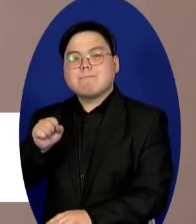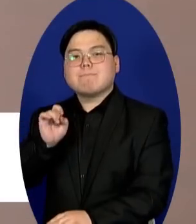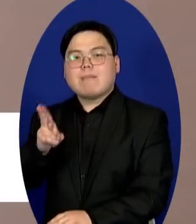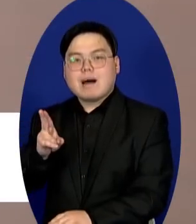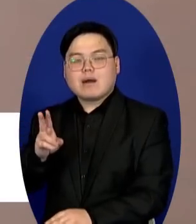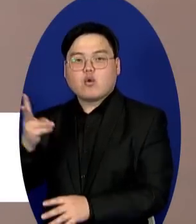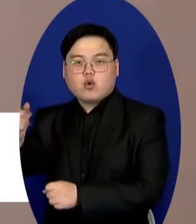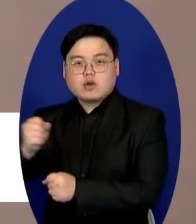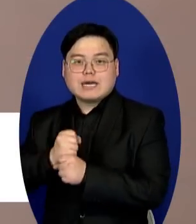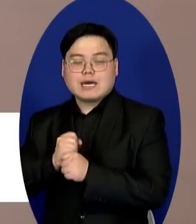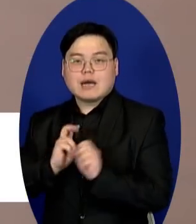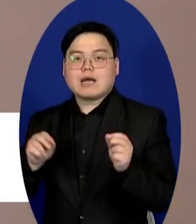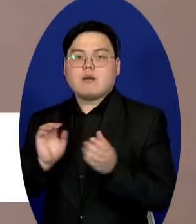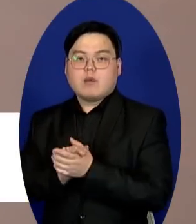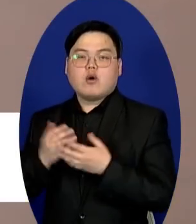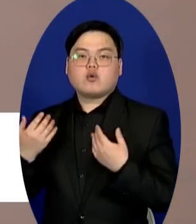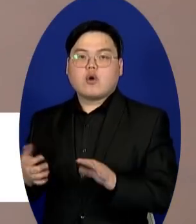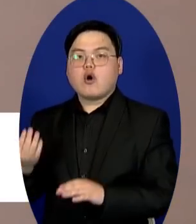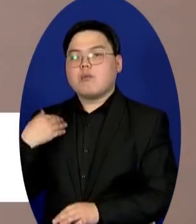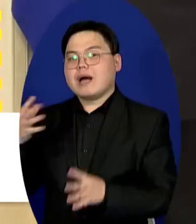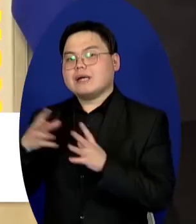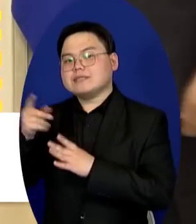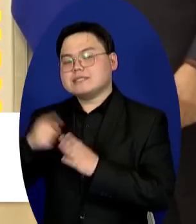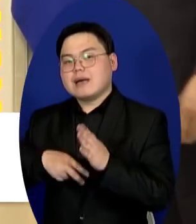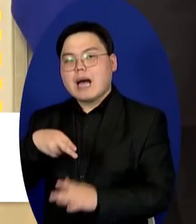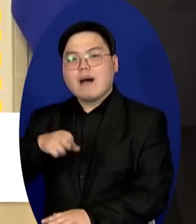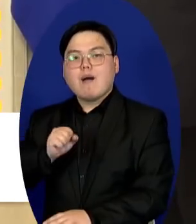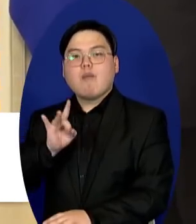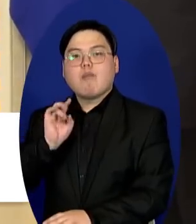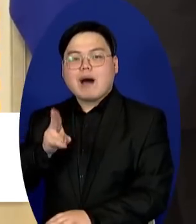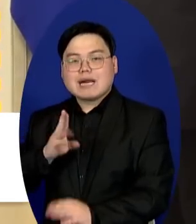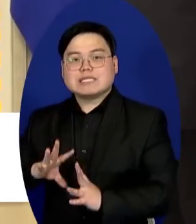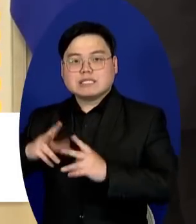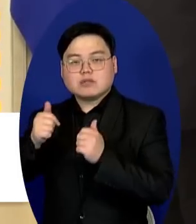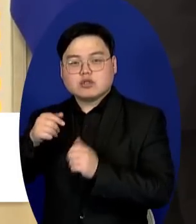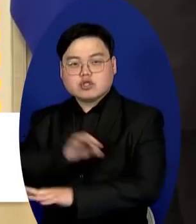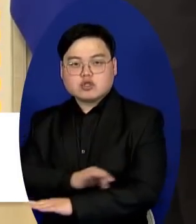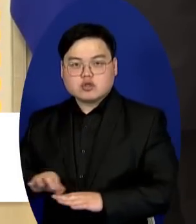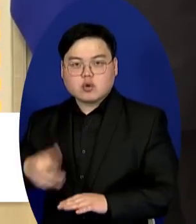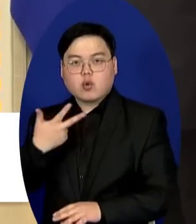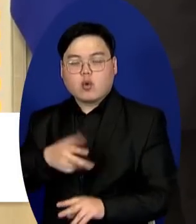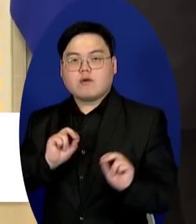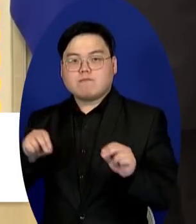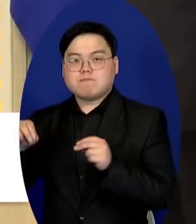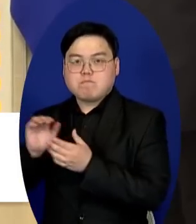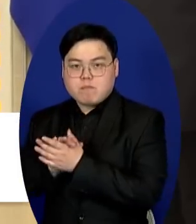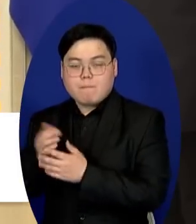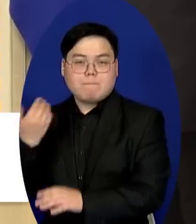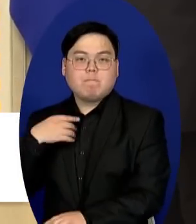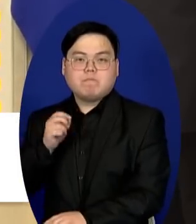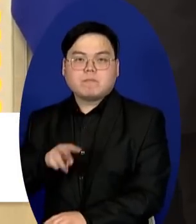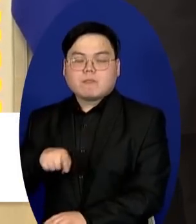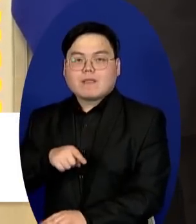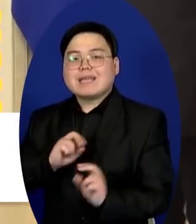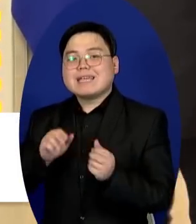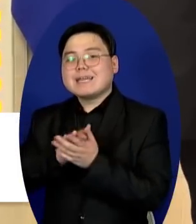гэрээ байгууллаа. Талууд өнгөрсөн 10 дугаар сард Хүүхдийн паркийг сэргээн цэсрлэх 3 талт хамтын ажиллагааны санамжчгийг байгуулсан байсан. Тэгвэл энэ